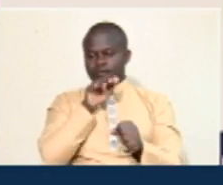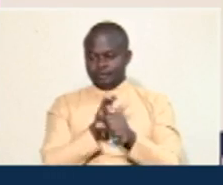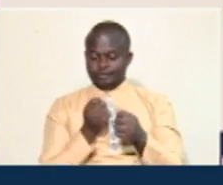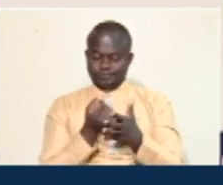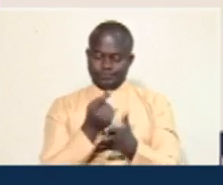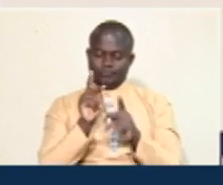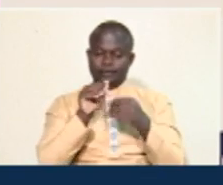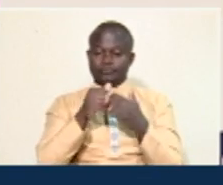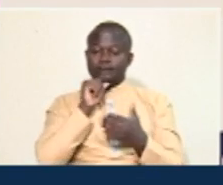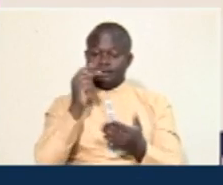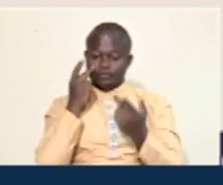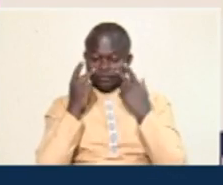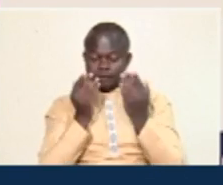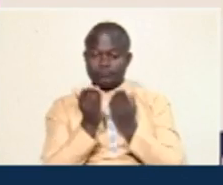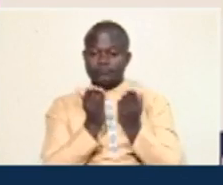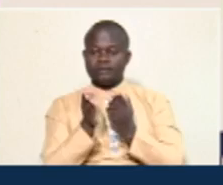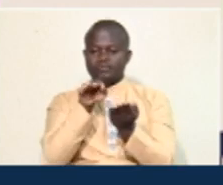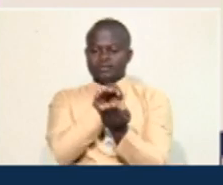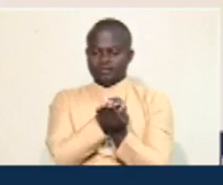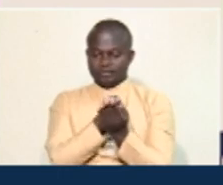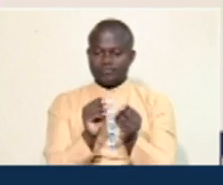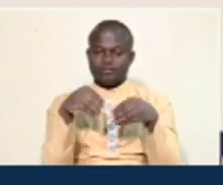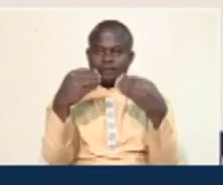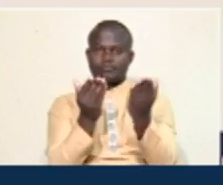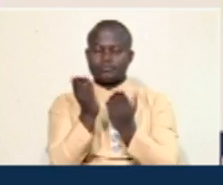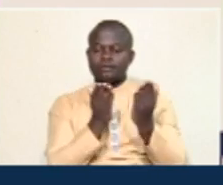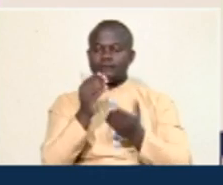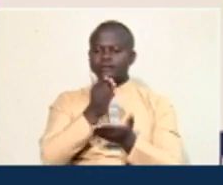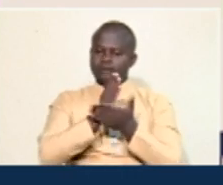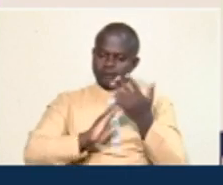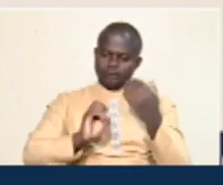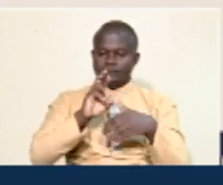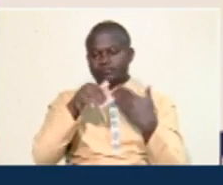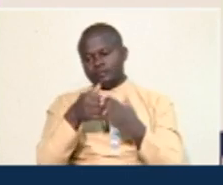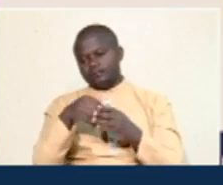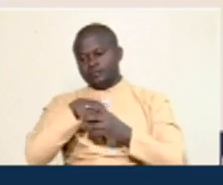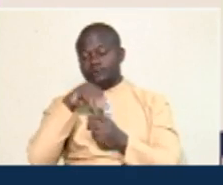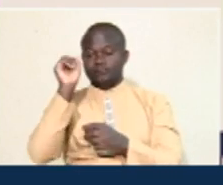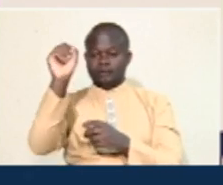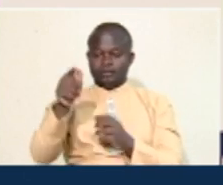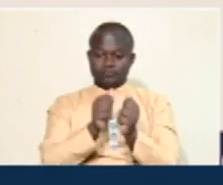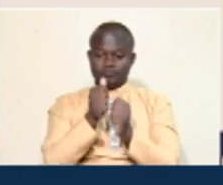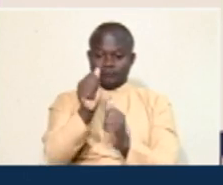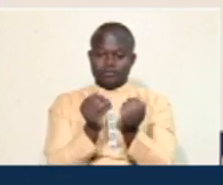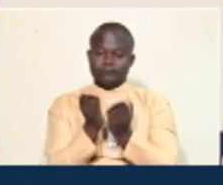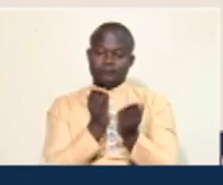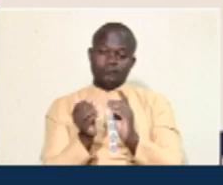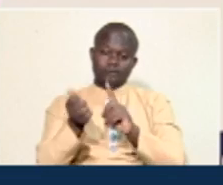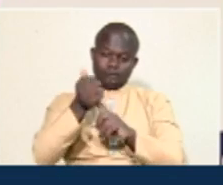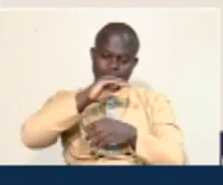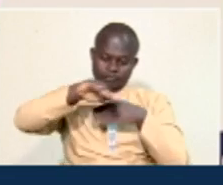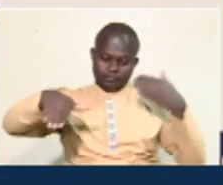zizatuma abatabona serivisi za banki, abahabwa serivisi zicagase cyangwa bari kure n'izo serivisi tubageraho